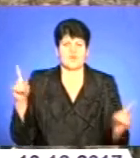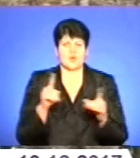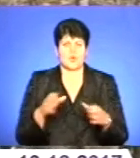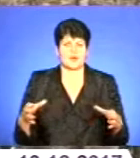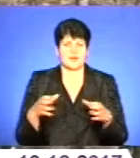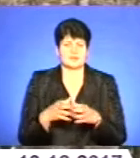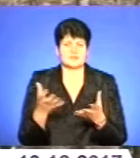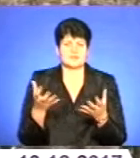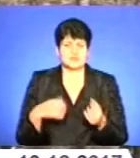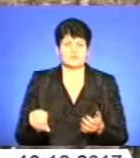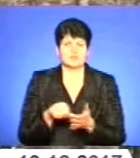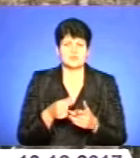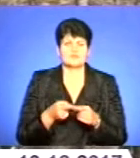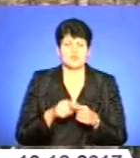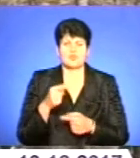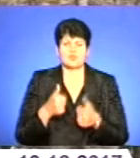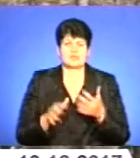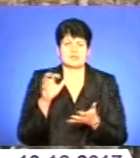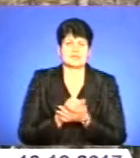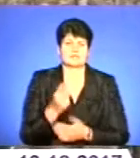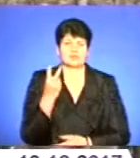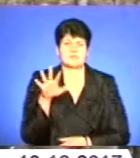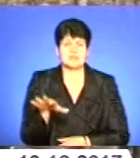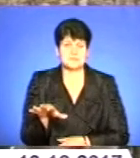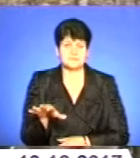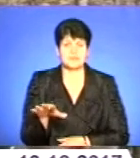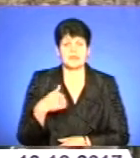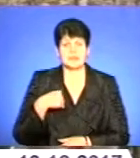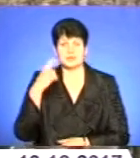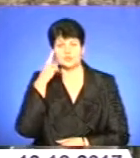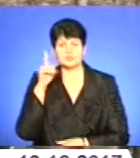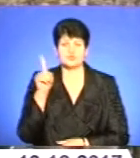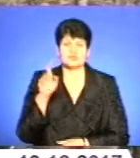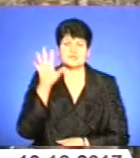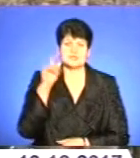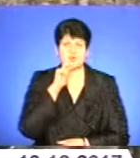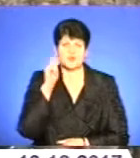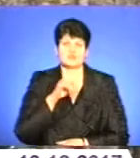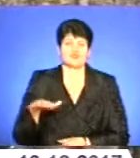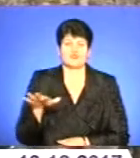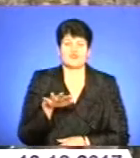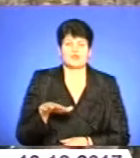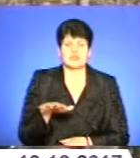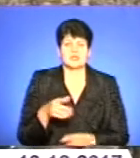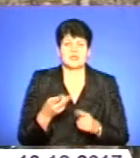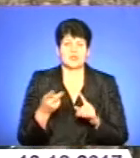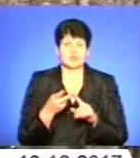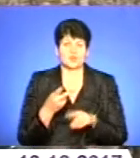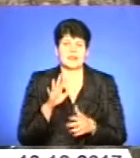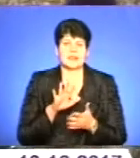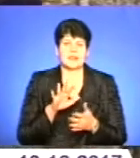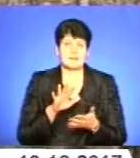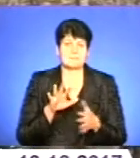участь в даному конкурсі і зайняв друге місце. Я думаю, що на всеукраїнському рівні друге місце – це також